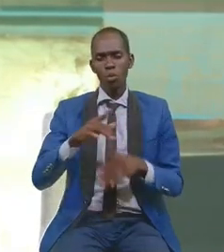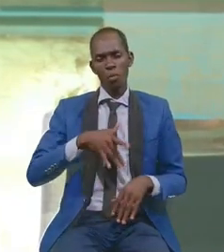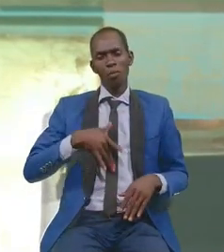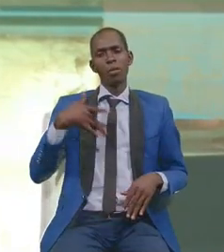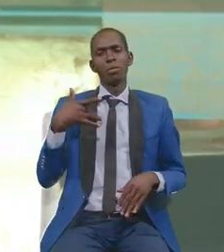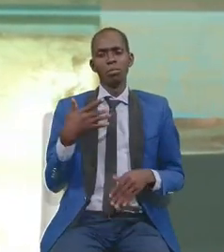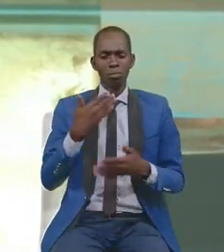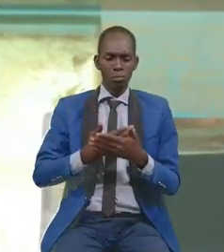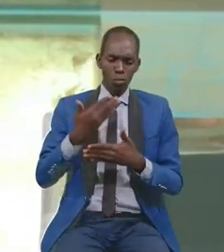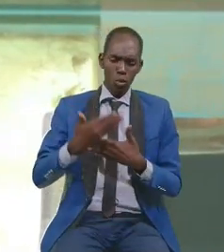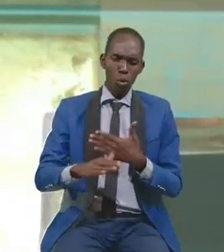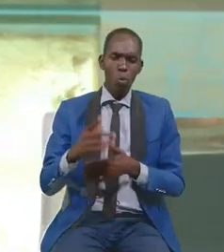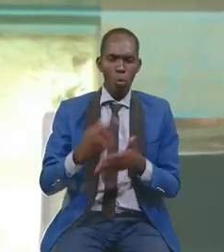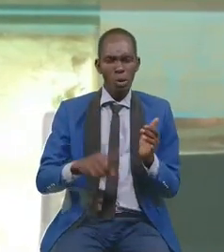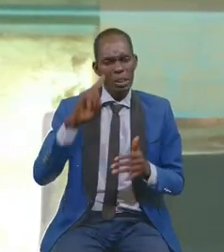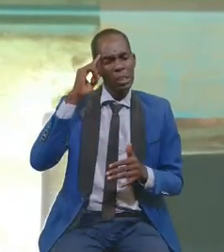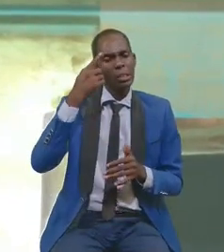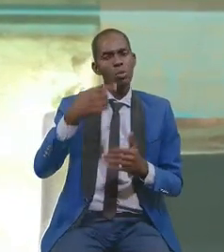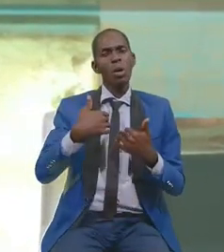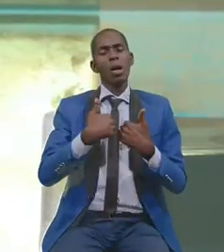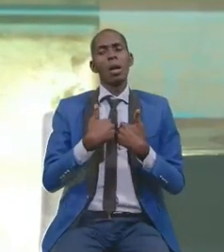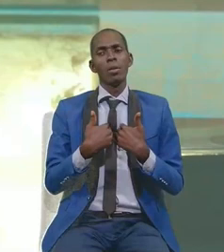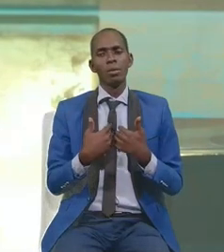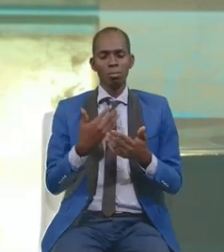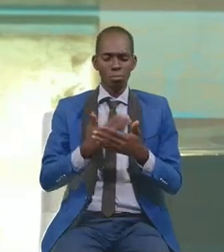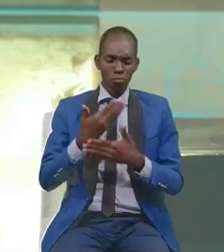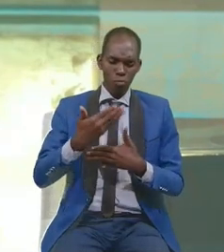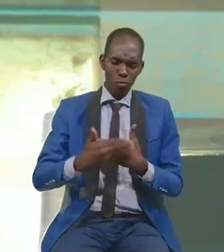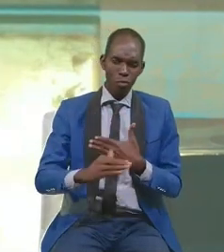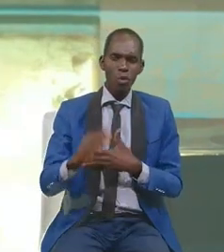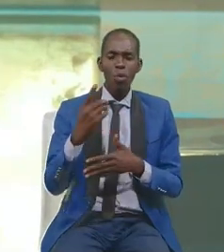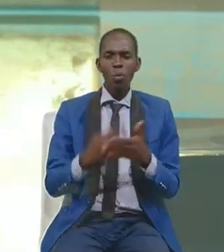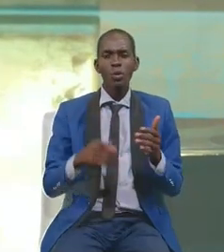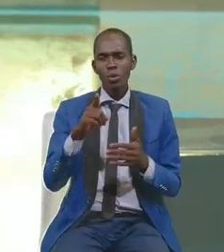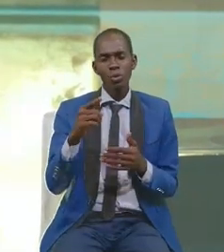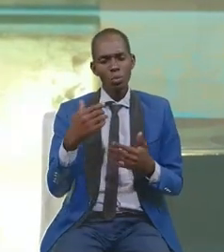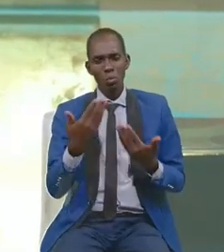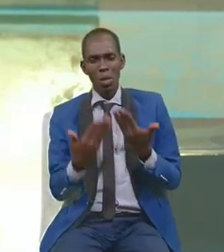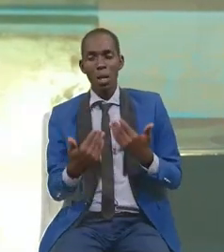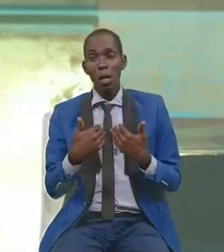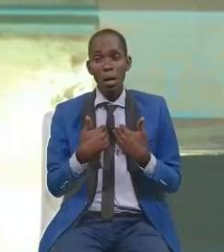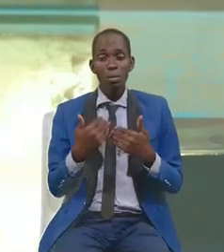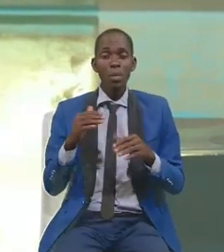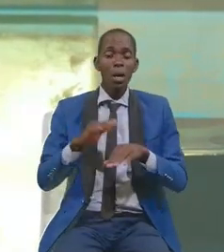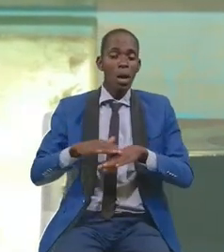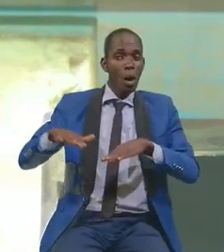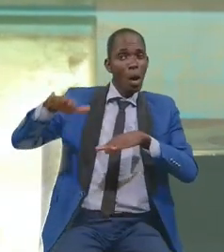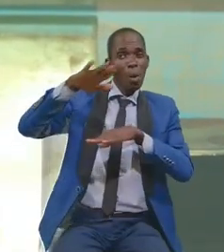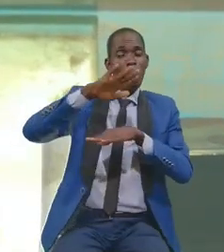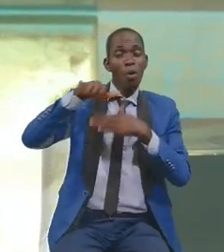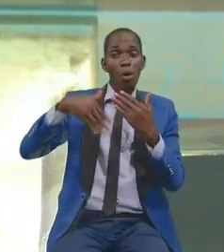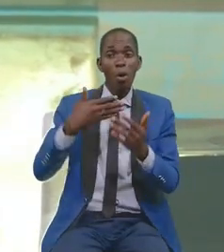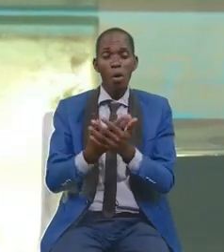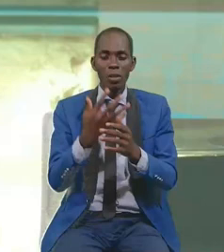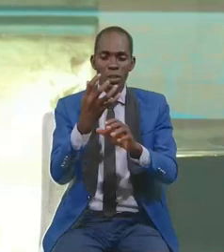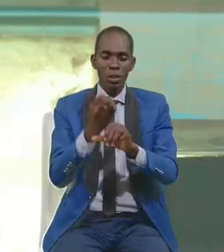de ce que vous pensez avoir, au-delà de ce que vous pensez ne pas avoir, prenez pas déçu tout cela, le bouclier